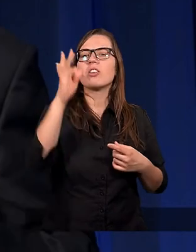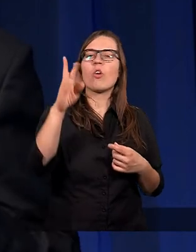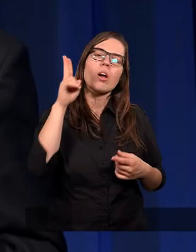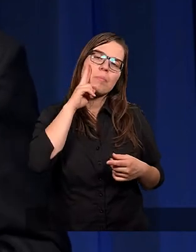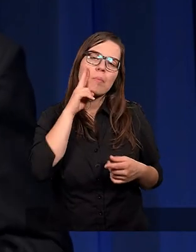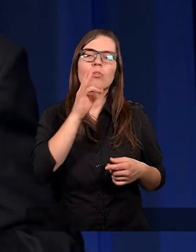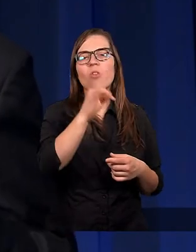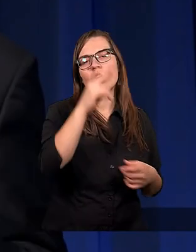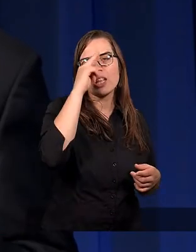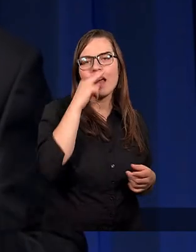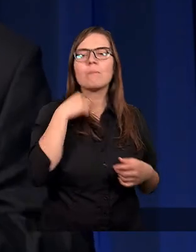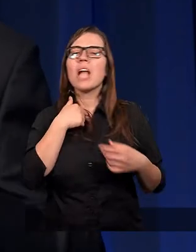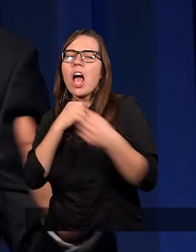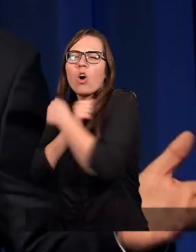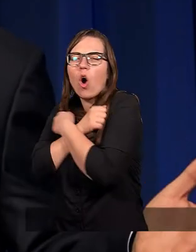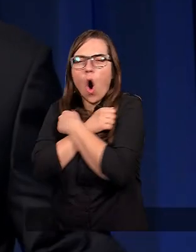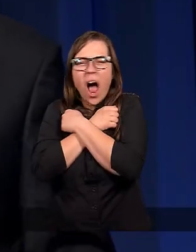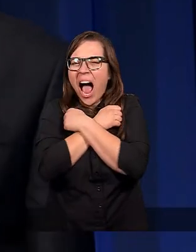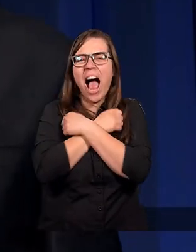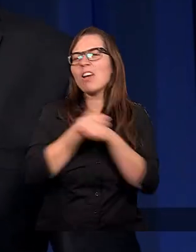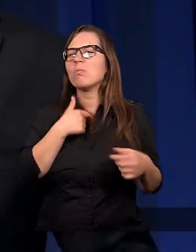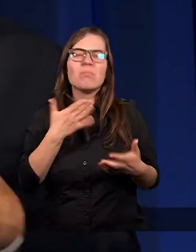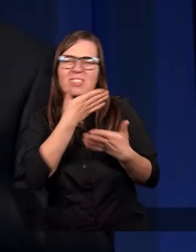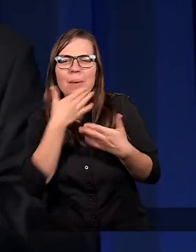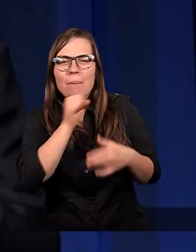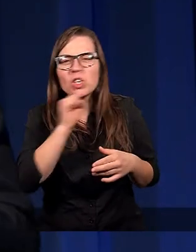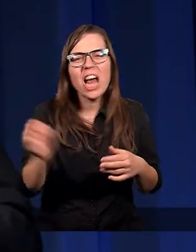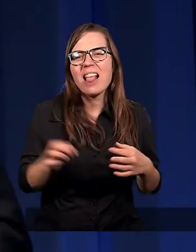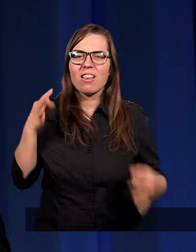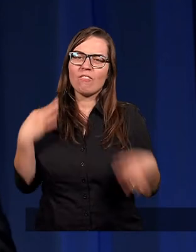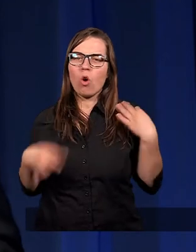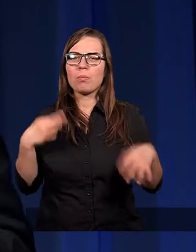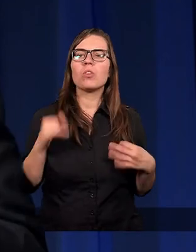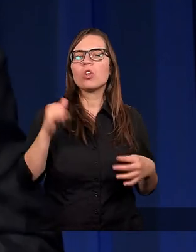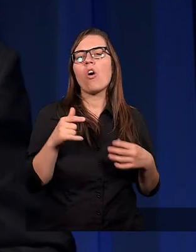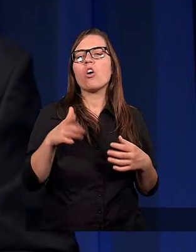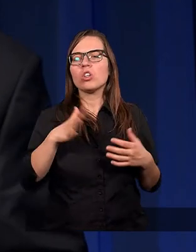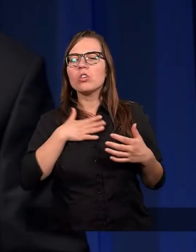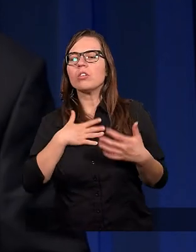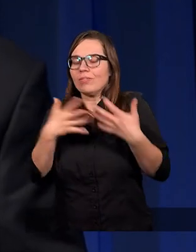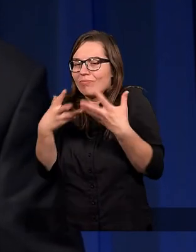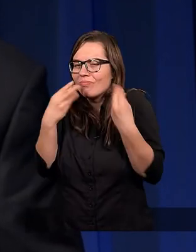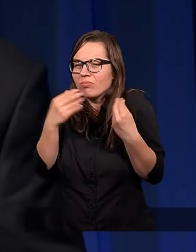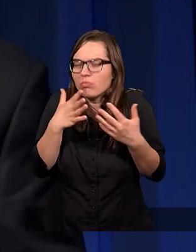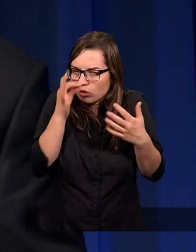mamy, swojej taty, kochają mnie, nie mam żadnych wątpliwości, a oni serce i duszę i życie oddadzą dla mnie.